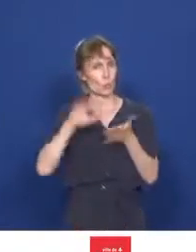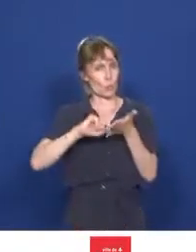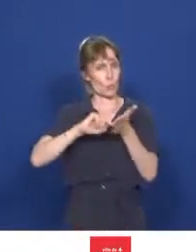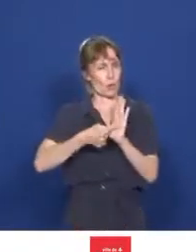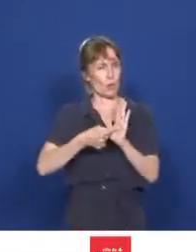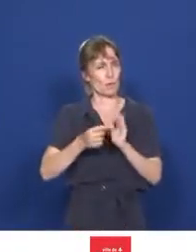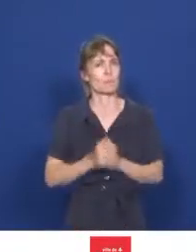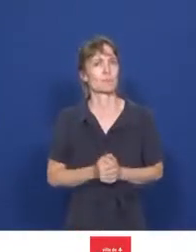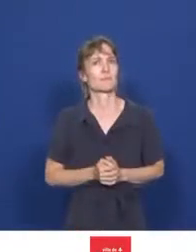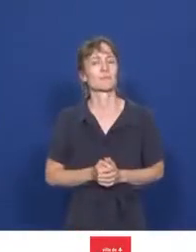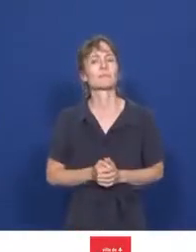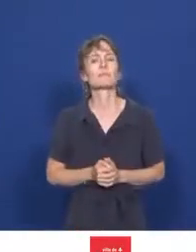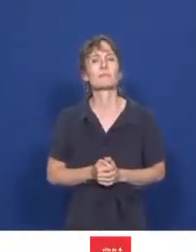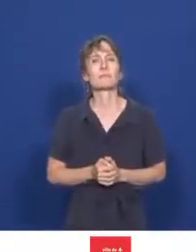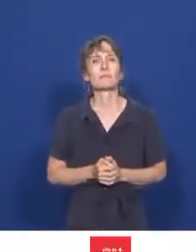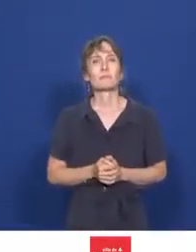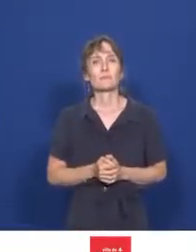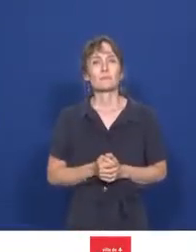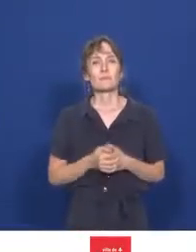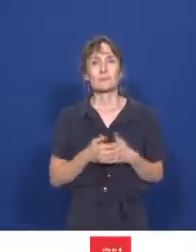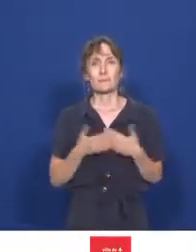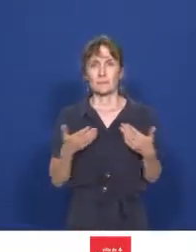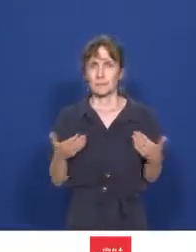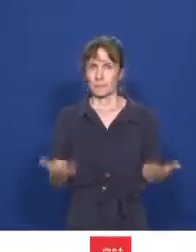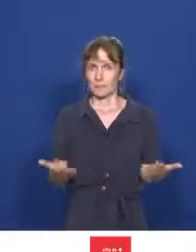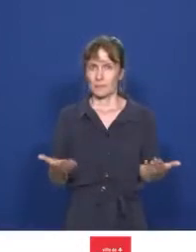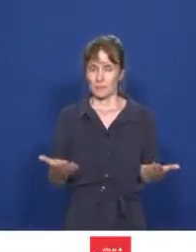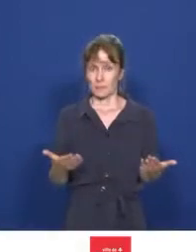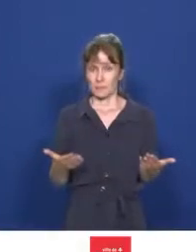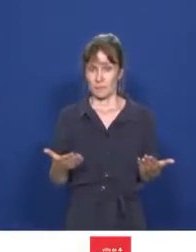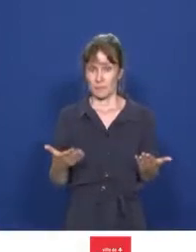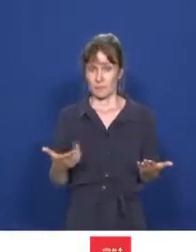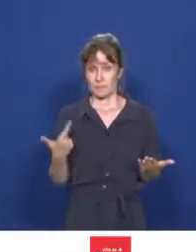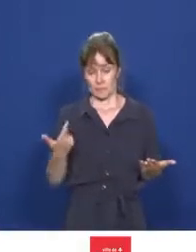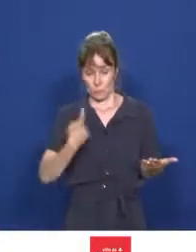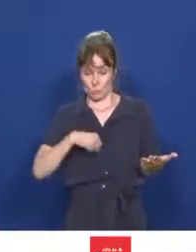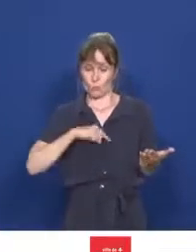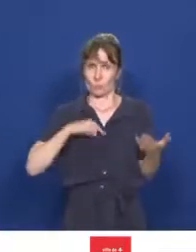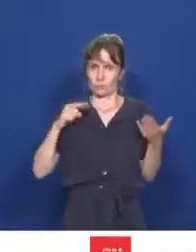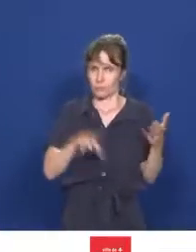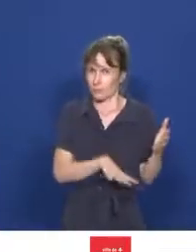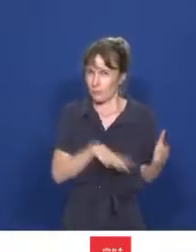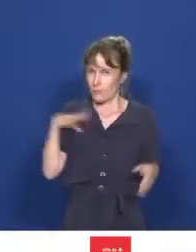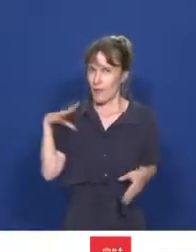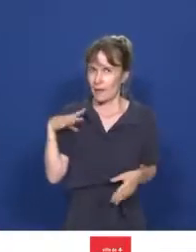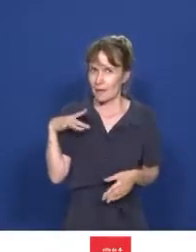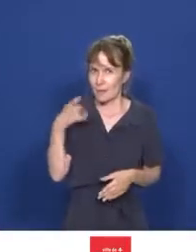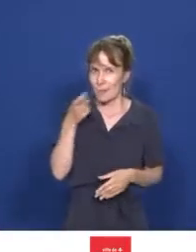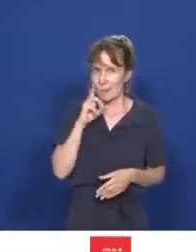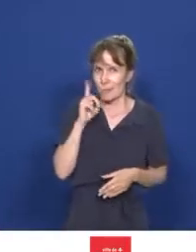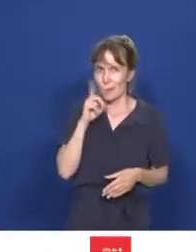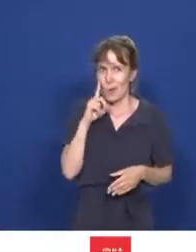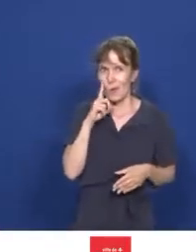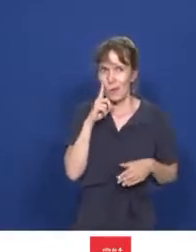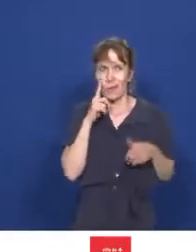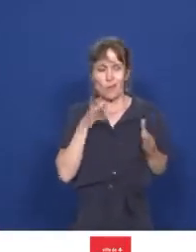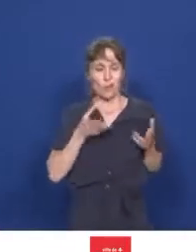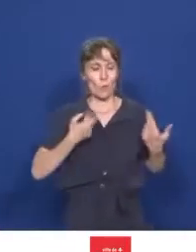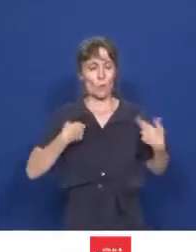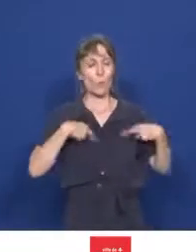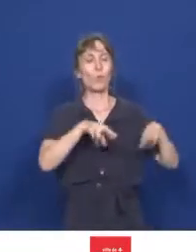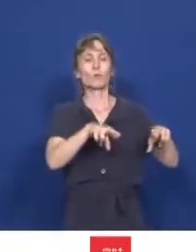vous savez qu'il y a une extension, on se félicite de l'extension des zones 30, donc